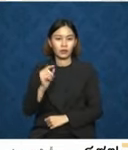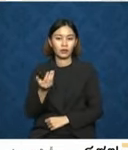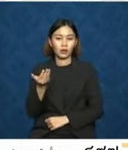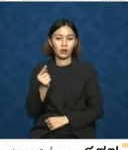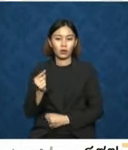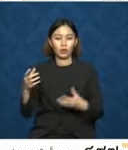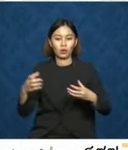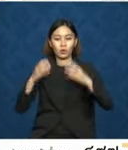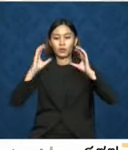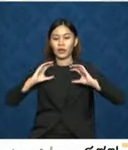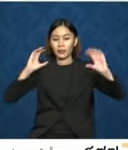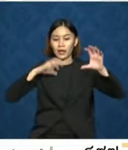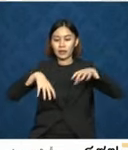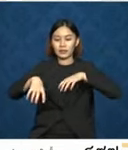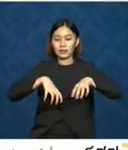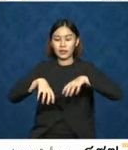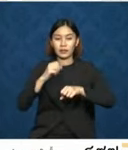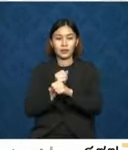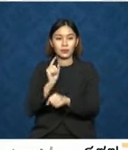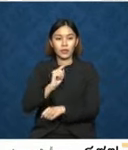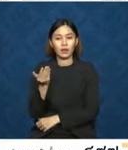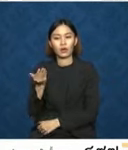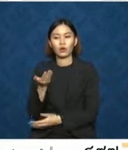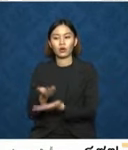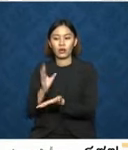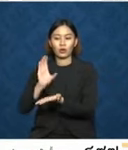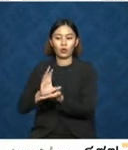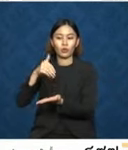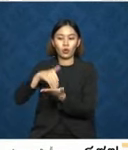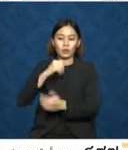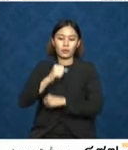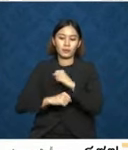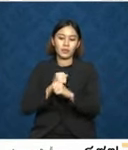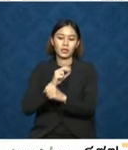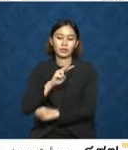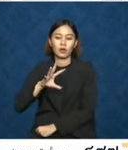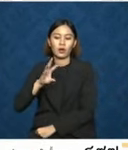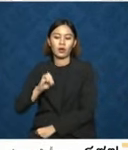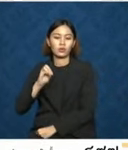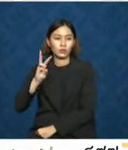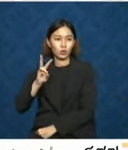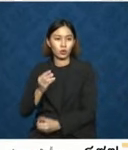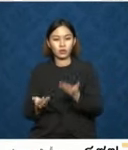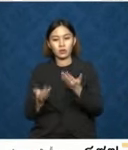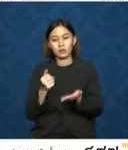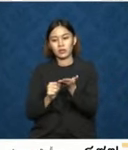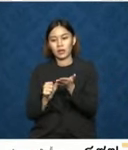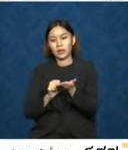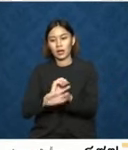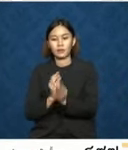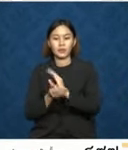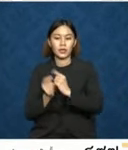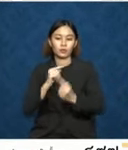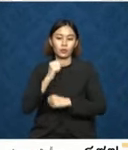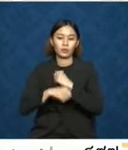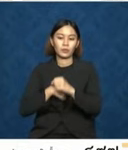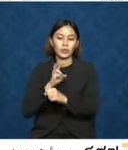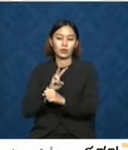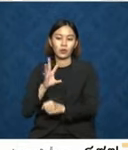ให้รัฐบาลได้จัดทำขอใช้งบกลาง 2566หรือจะแปรยติใน